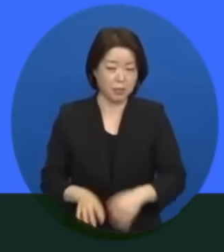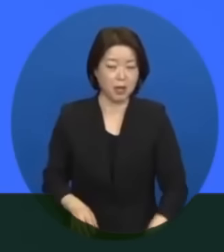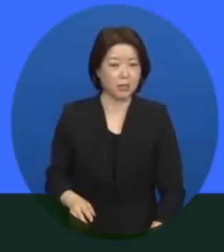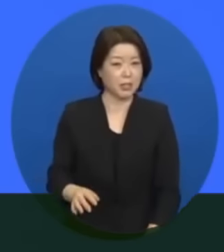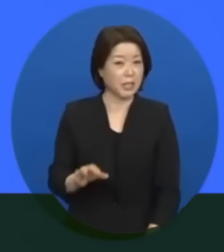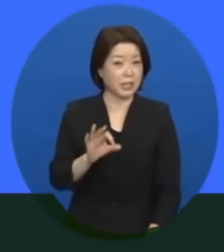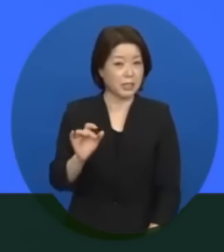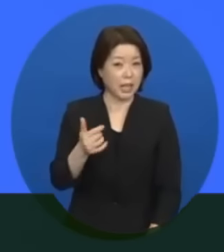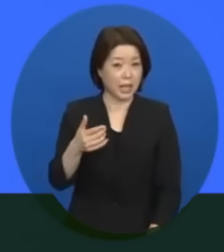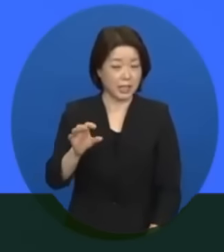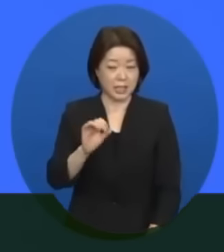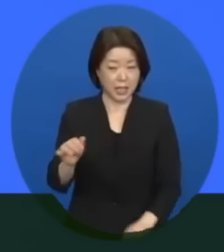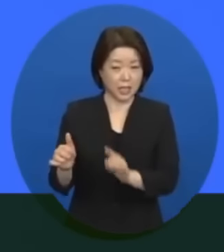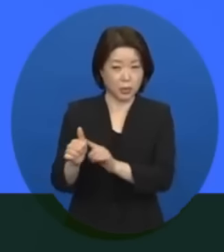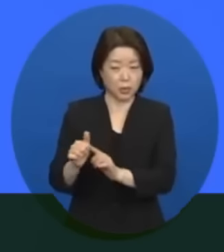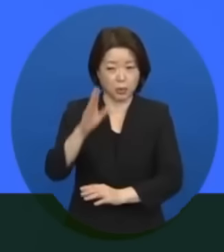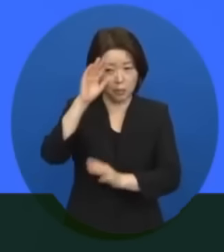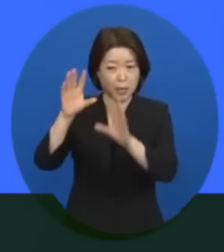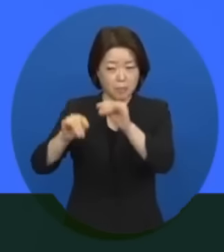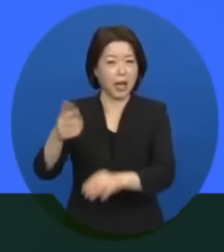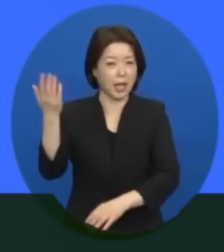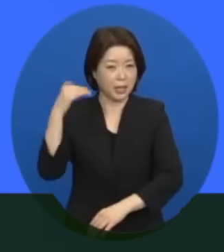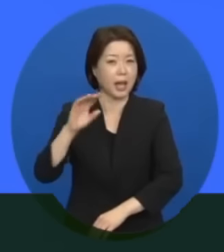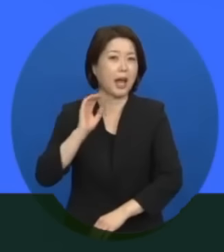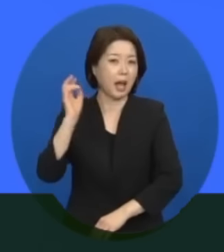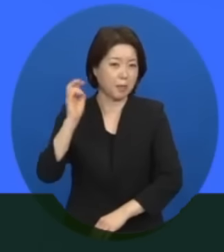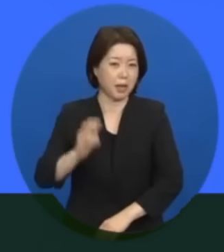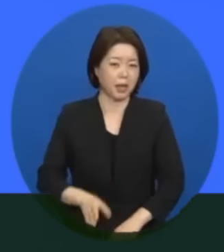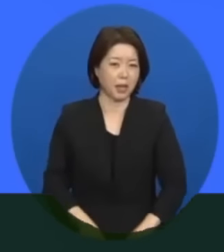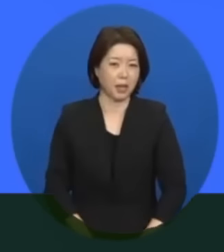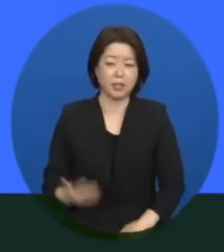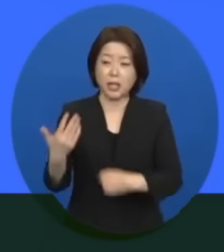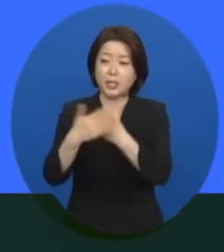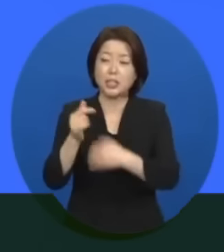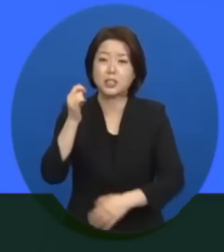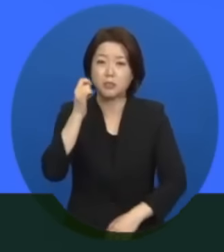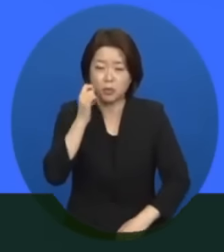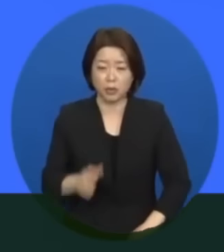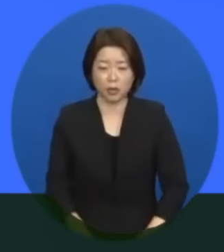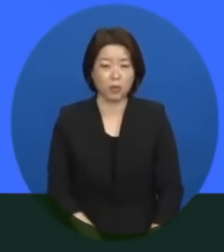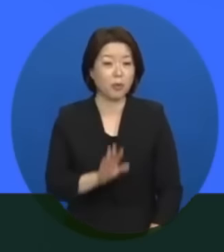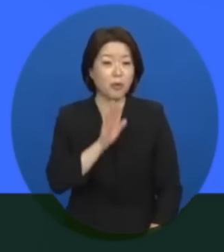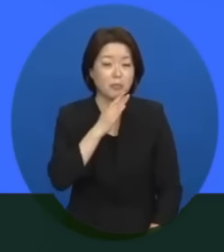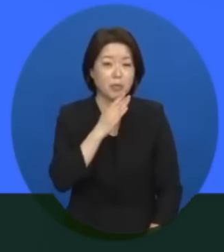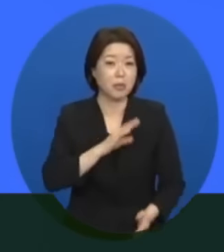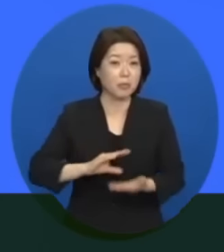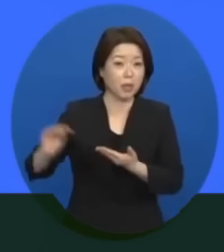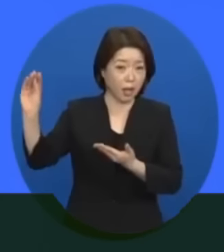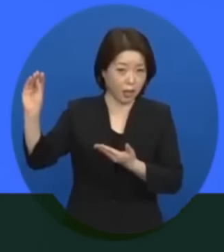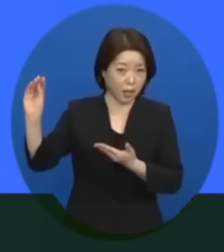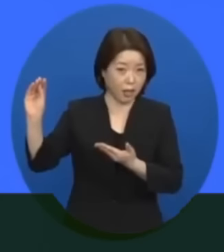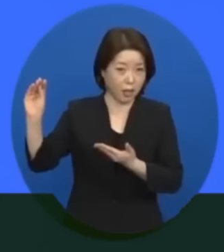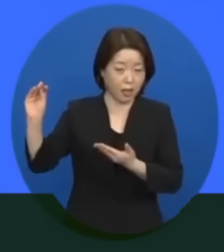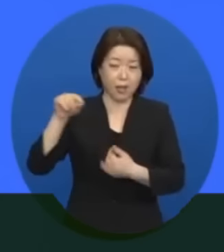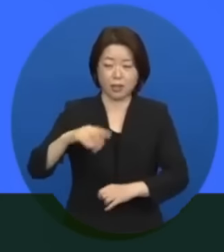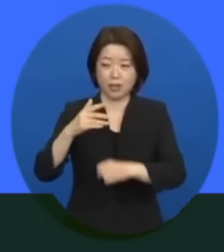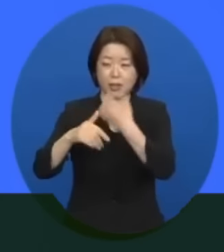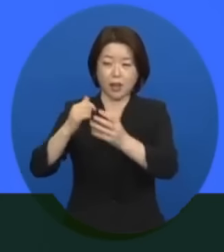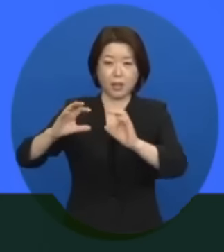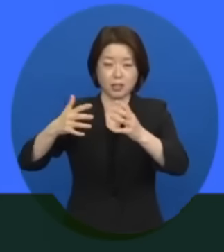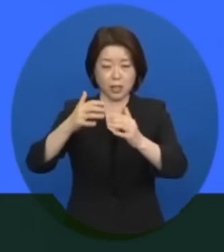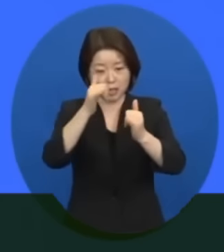당시에 났을 거예요 그런데 그 은혜를 누리지 못한 채 빌립은 지나가게 됩니다 그래서이 하나님 나라의